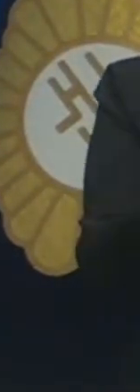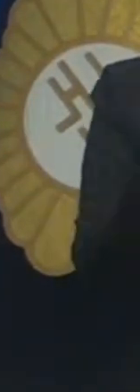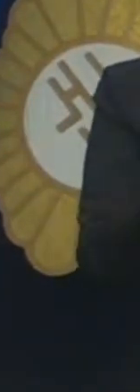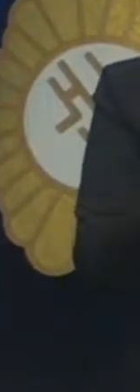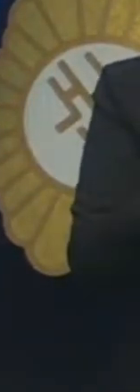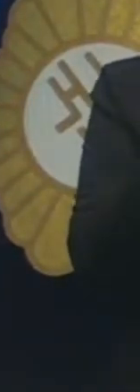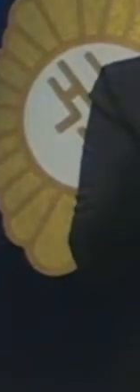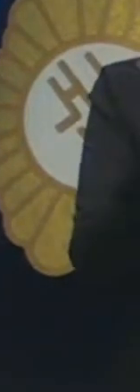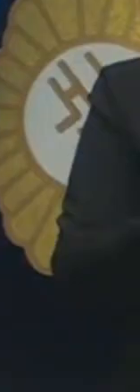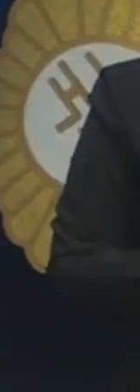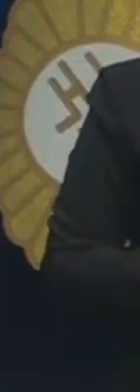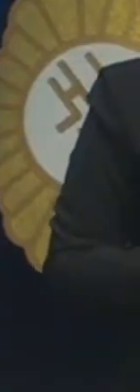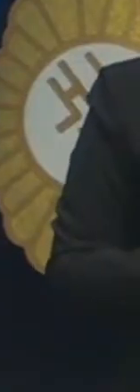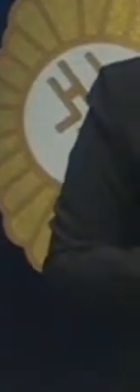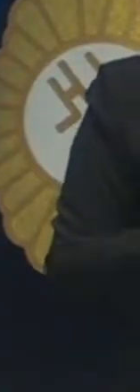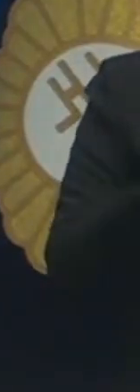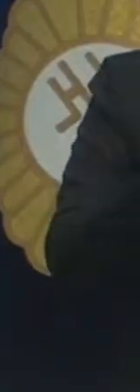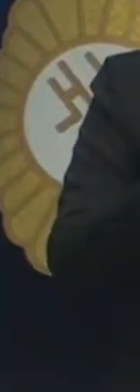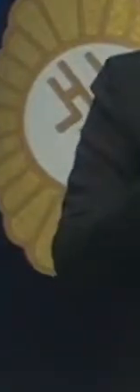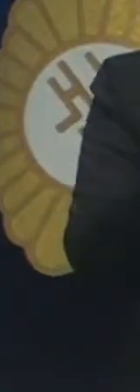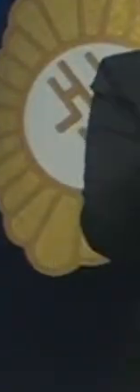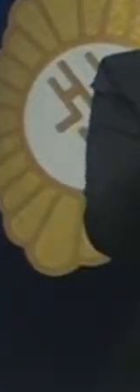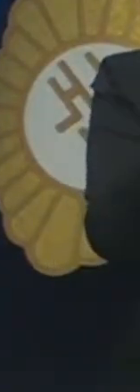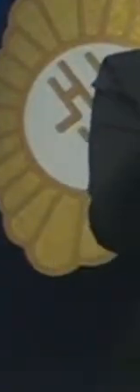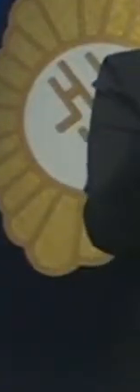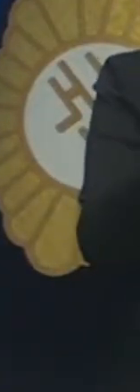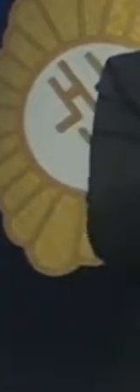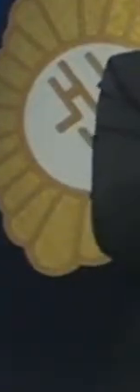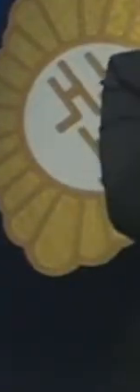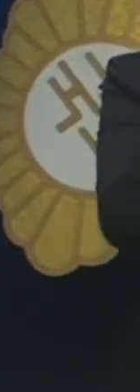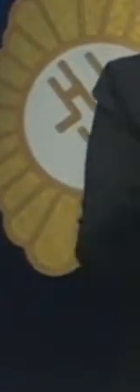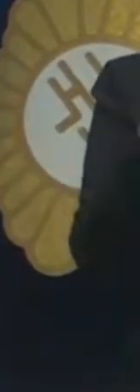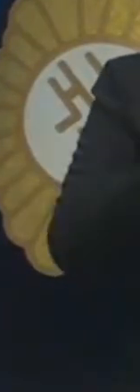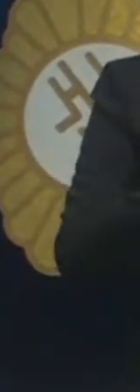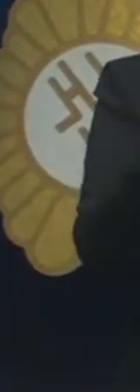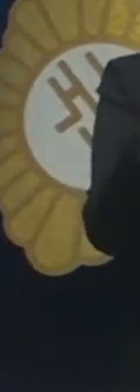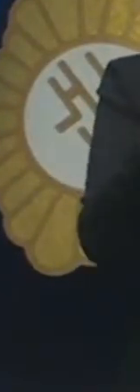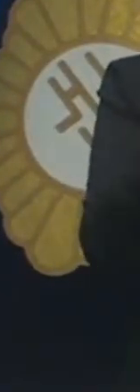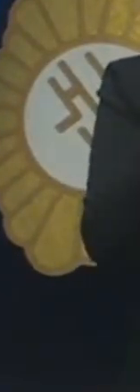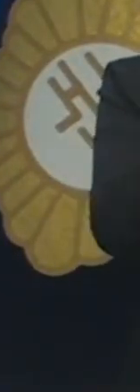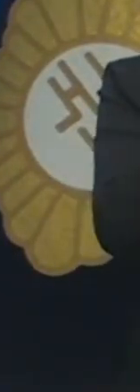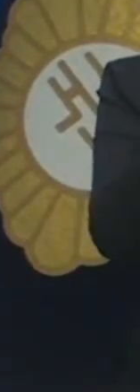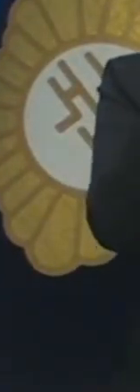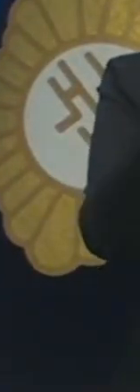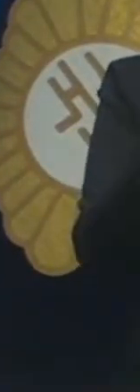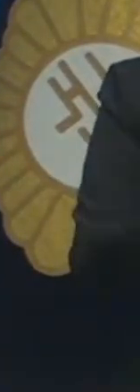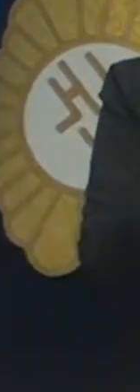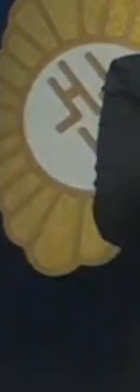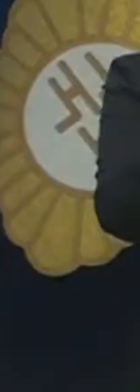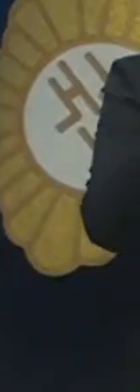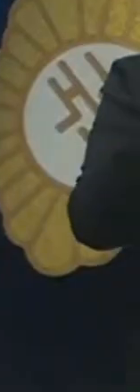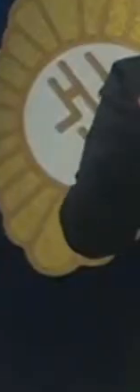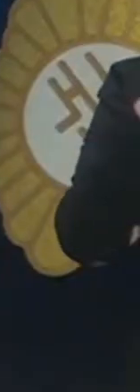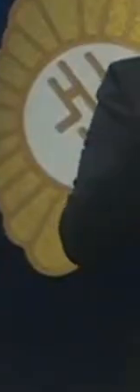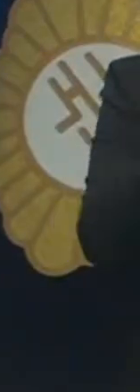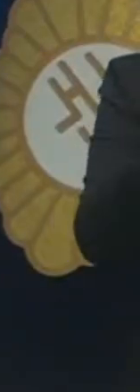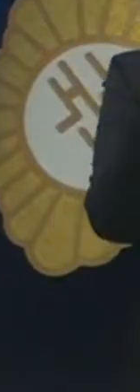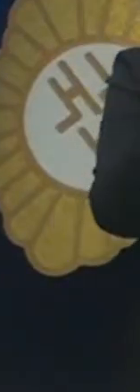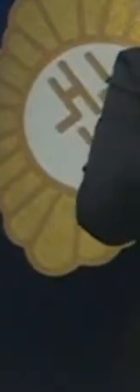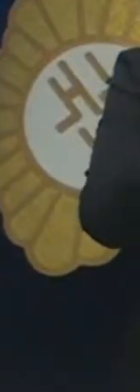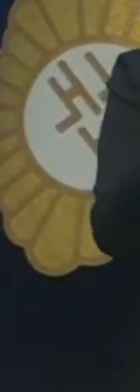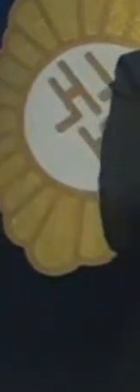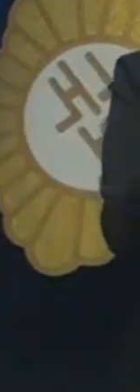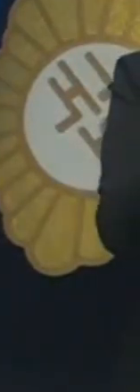것입니다. 지금 여러 가지 이야기들이 나오고 있지만 해답은 명확합니다. MBK가 이 문제를 해결할 방법은